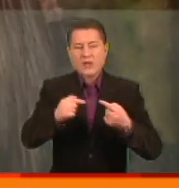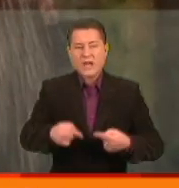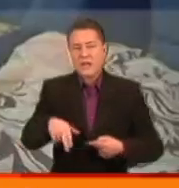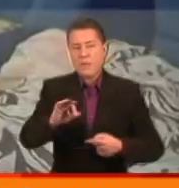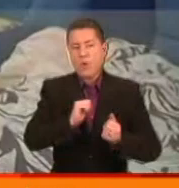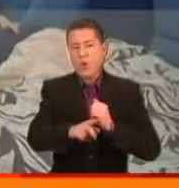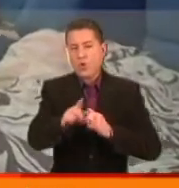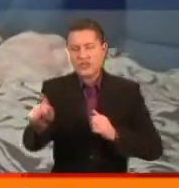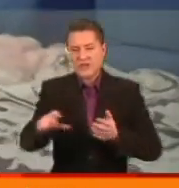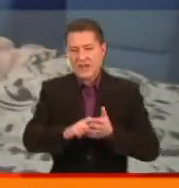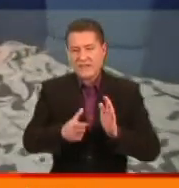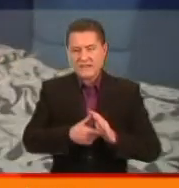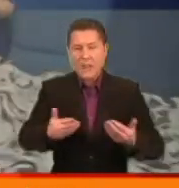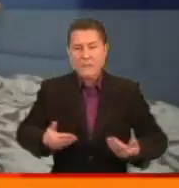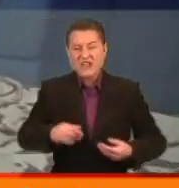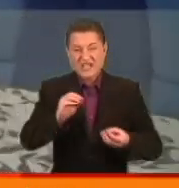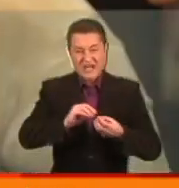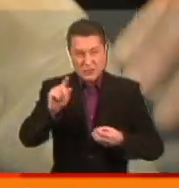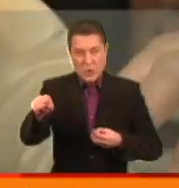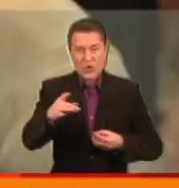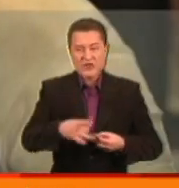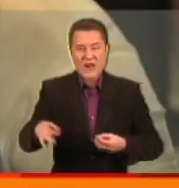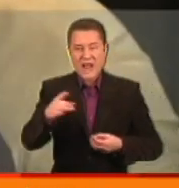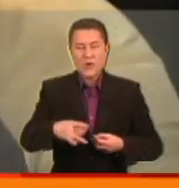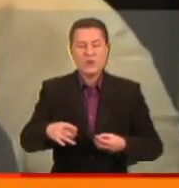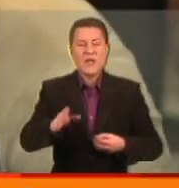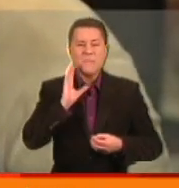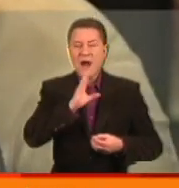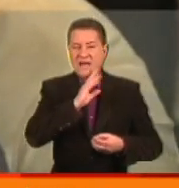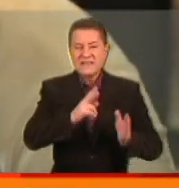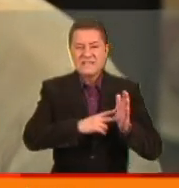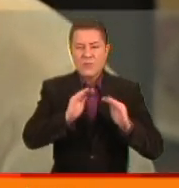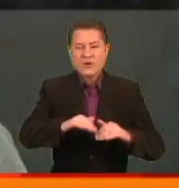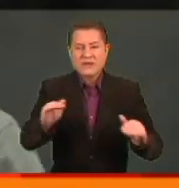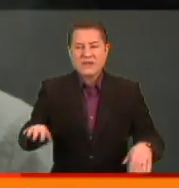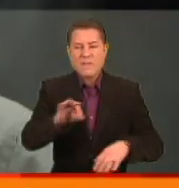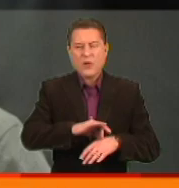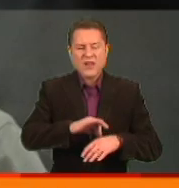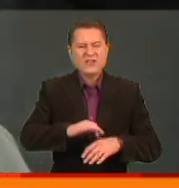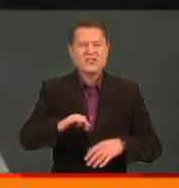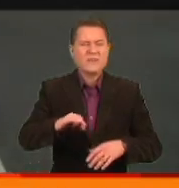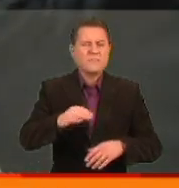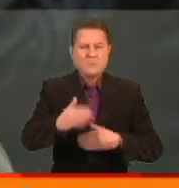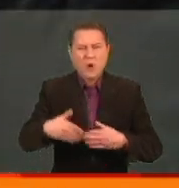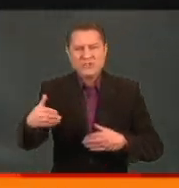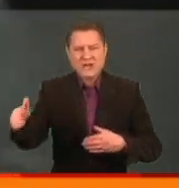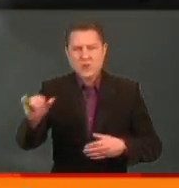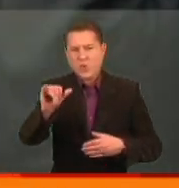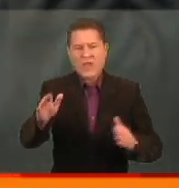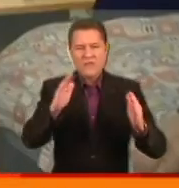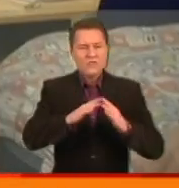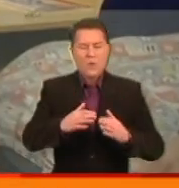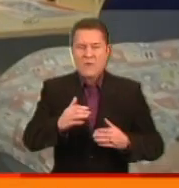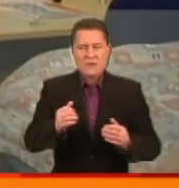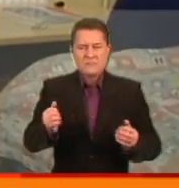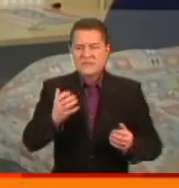кожній квартирі. А ось мешканка цього ж району, Катерина, мати 7 дітей. Малеча тут хворіє по черзі, бо і в неї вдома нема